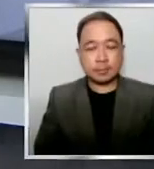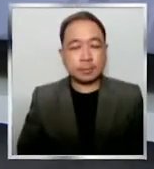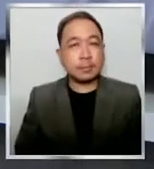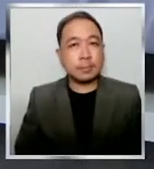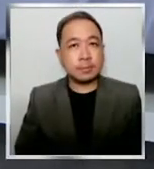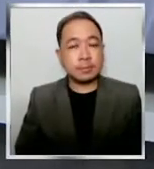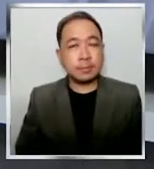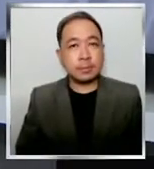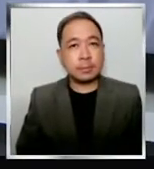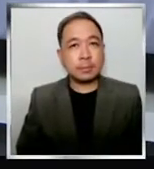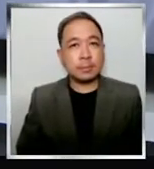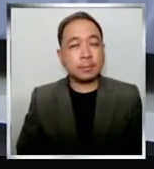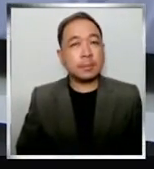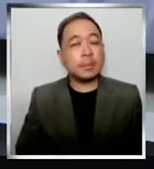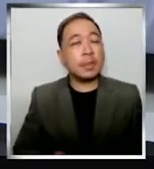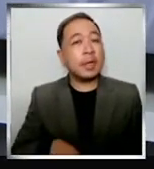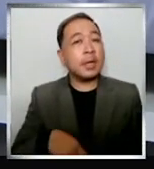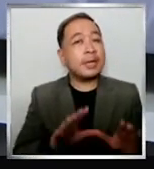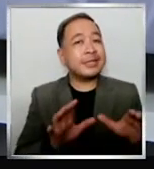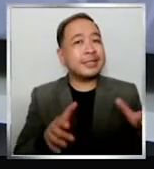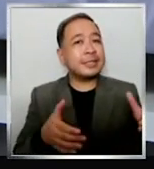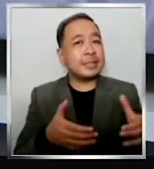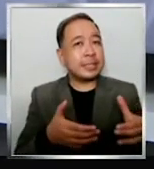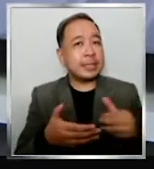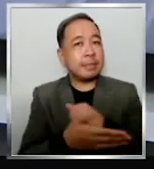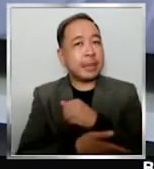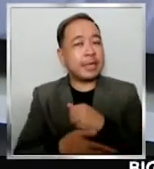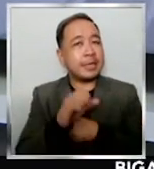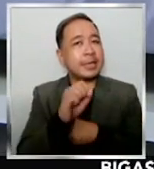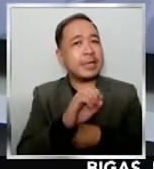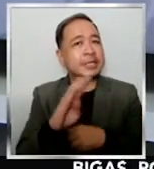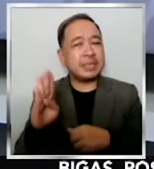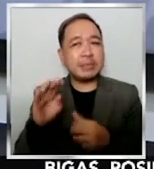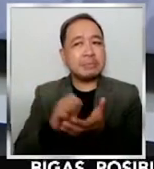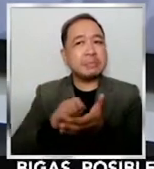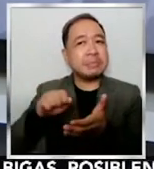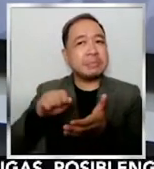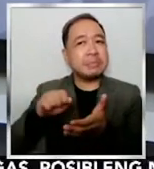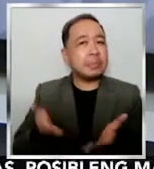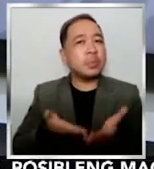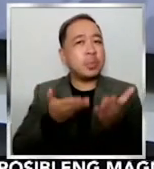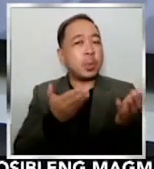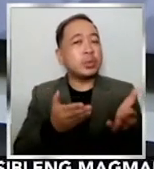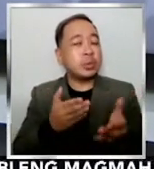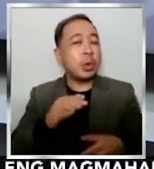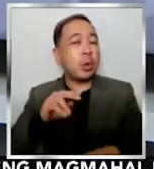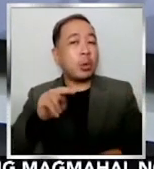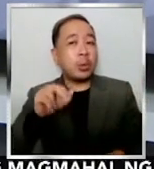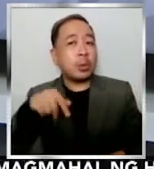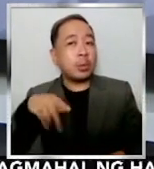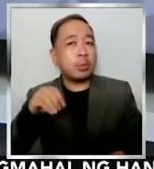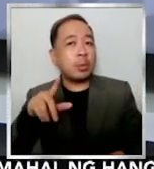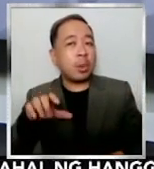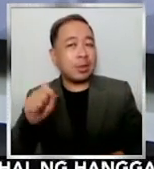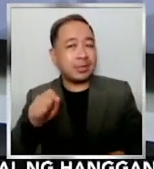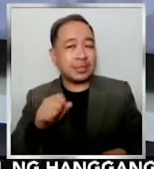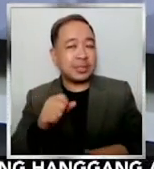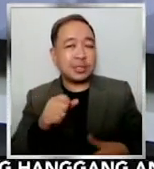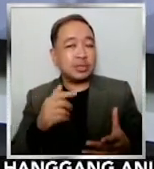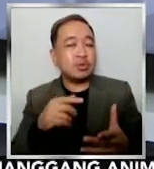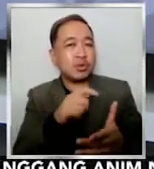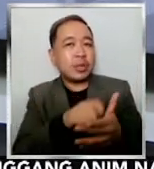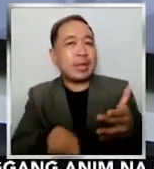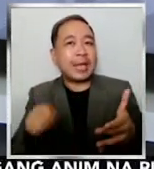Ibinasura ng Sandigan Bayan ang mosyon ng negosyanteng si Janet Lim Napoles para i-dismiss ang kasong graft laban sa kanya kaugnay sa PIDAF